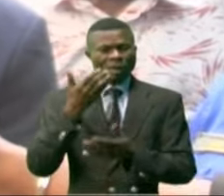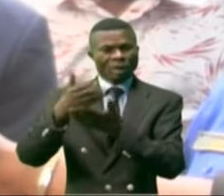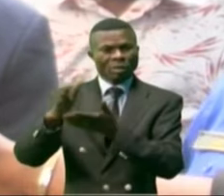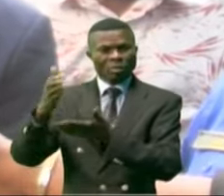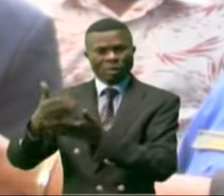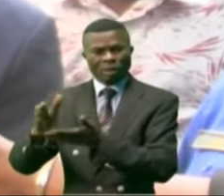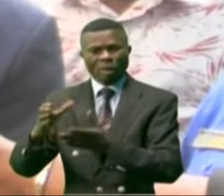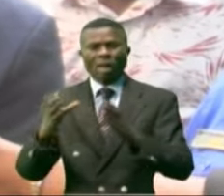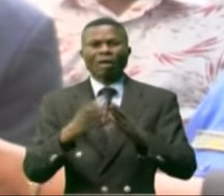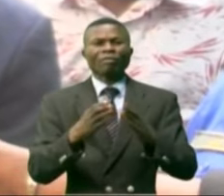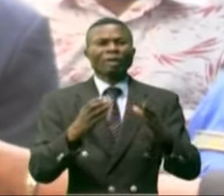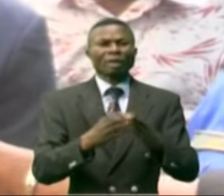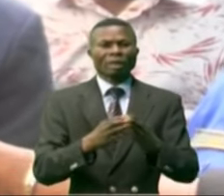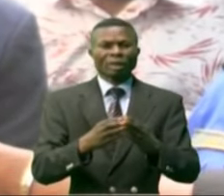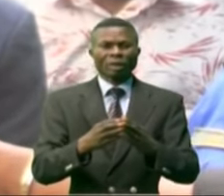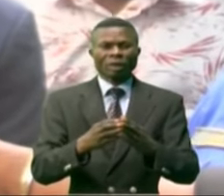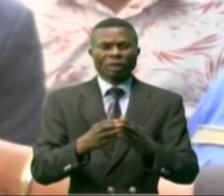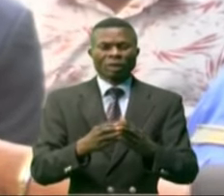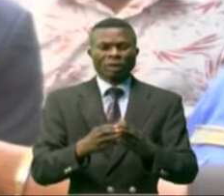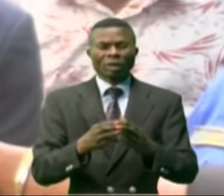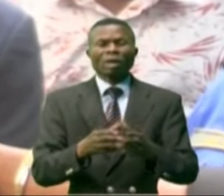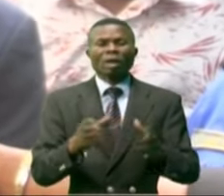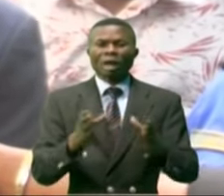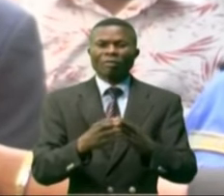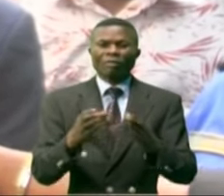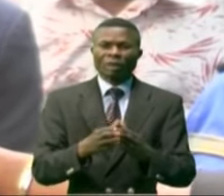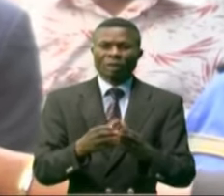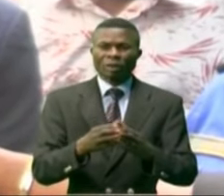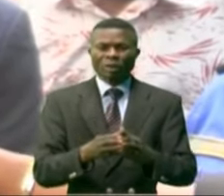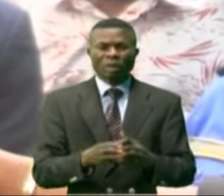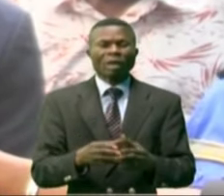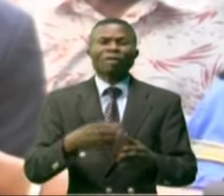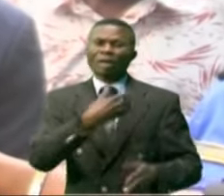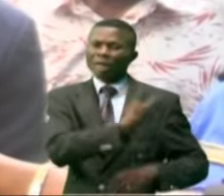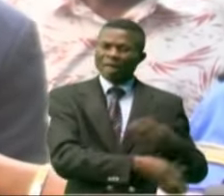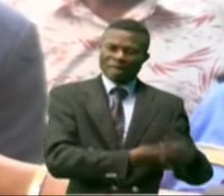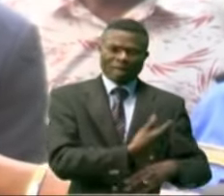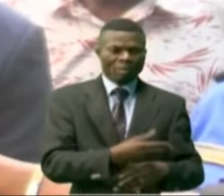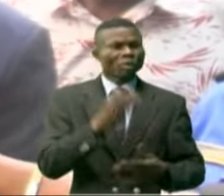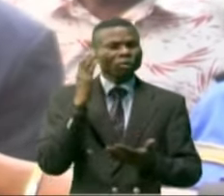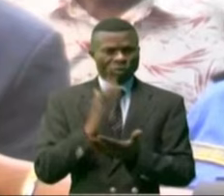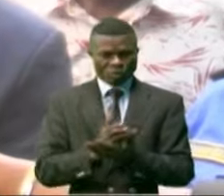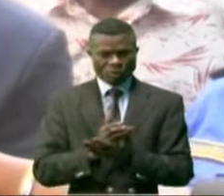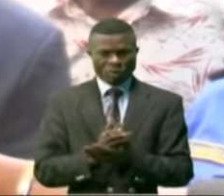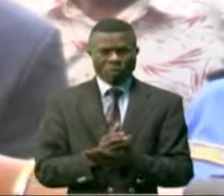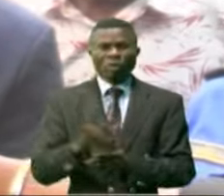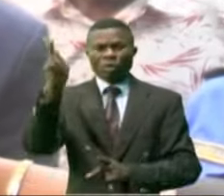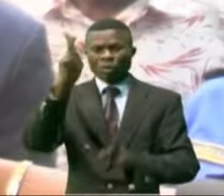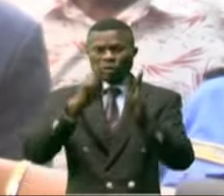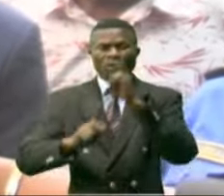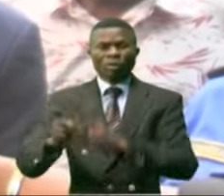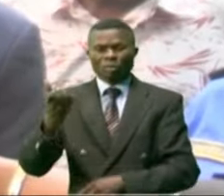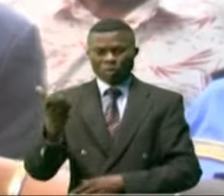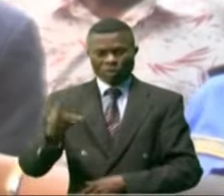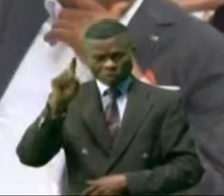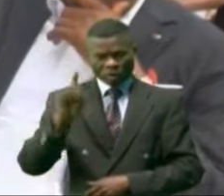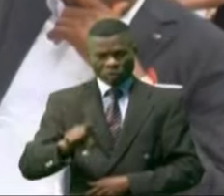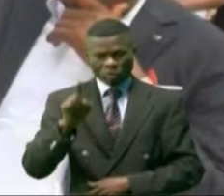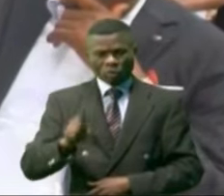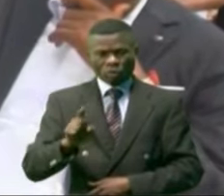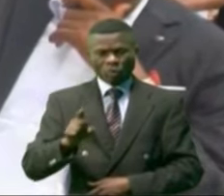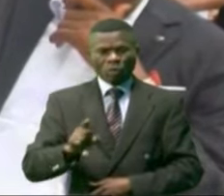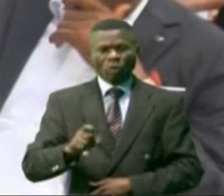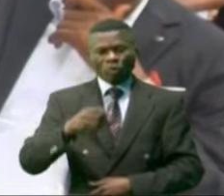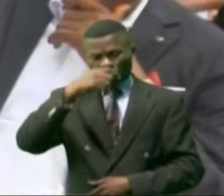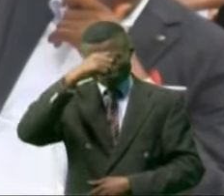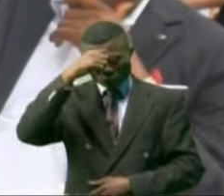aussi par des voies sexuelles. Et cette population doit tout faire pour qu'elle